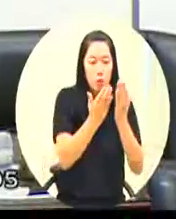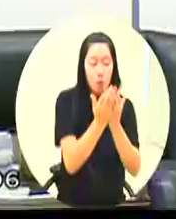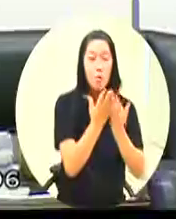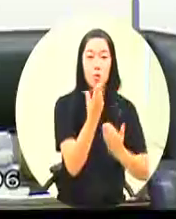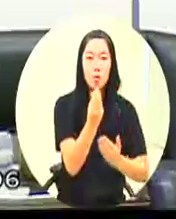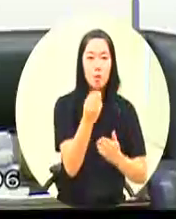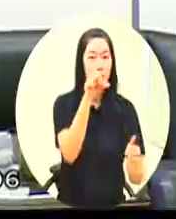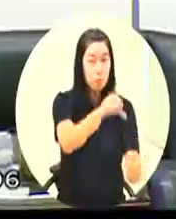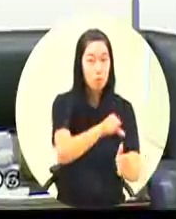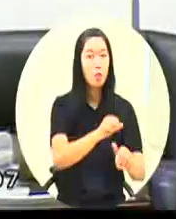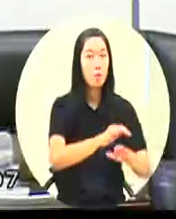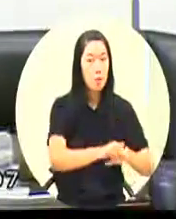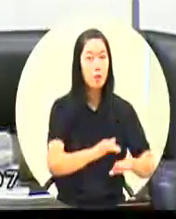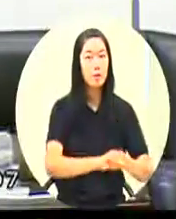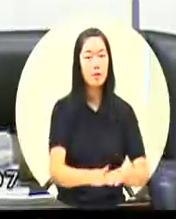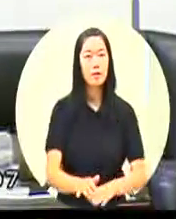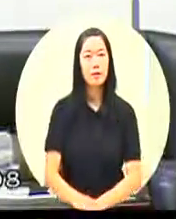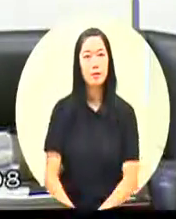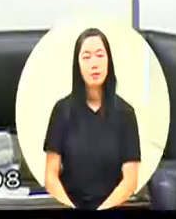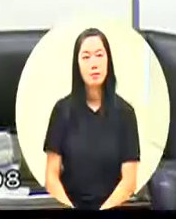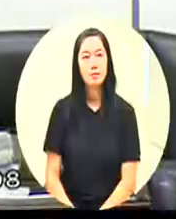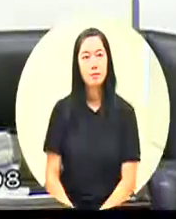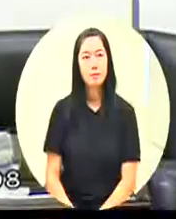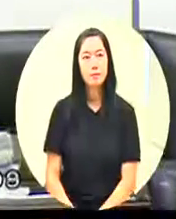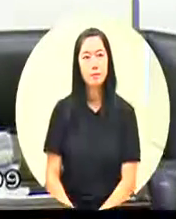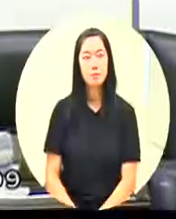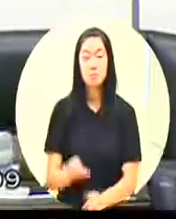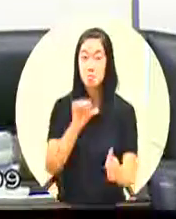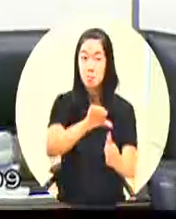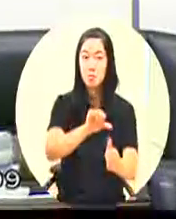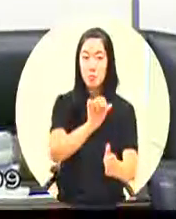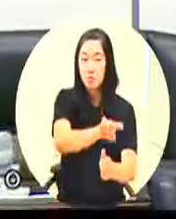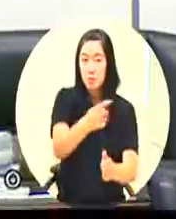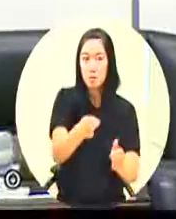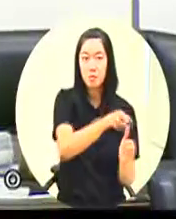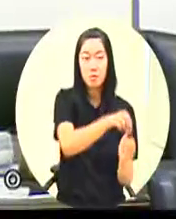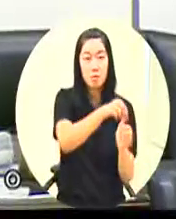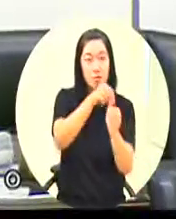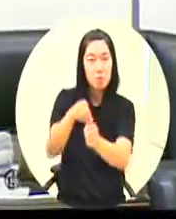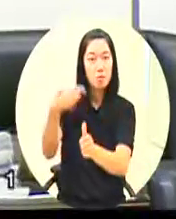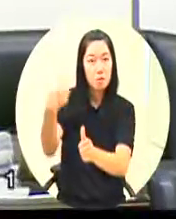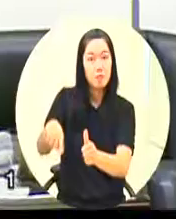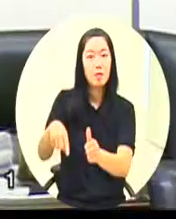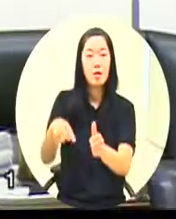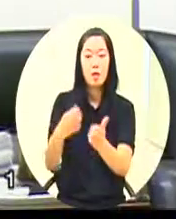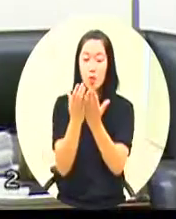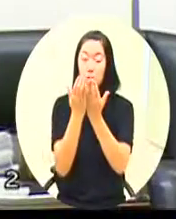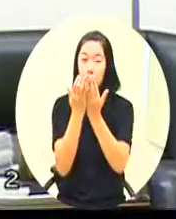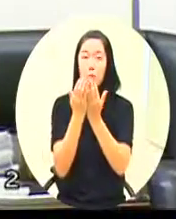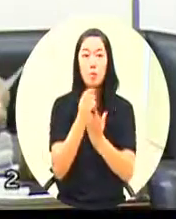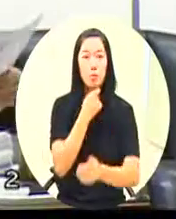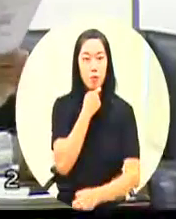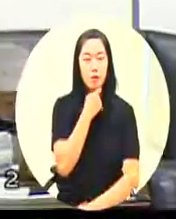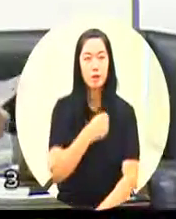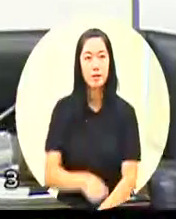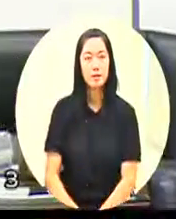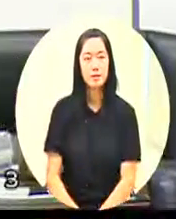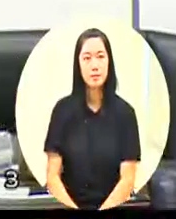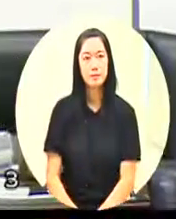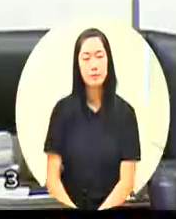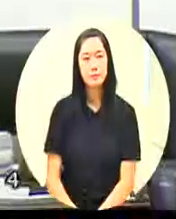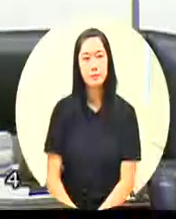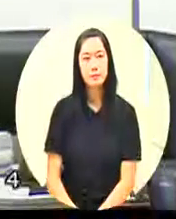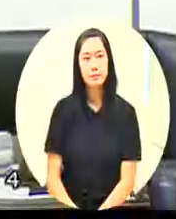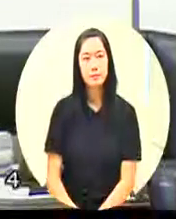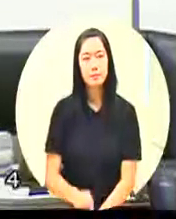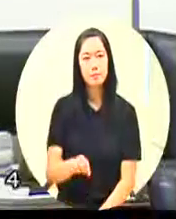被罚，不是关了、至少被罚罚嘛。而且罚之后还要送去教育，或是什么再教育、我想局长